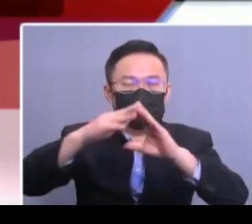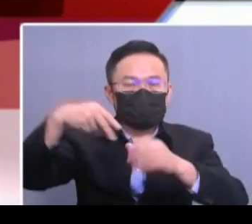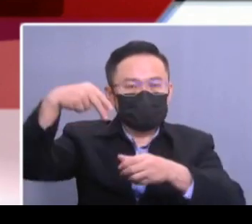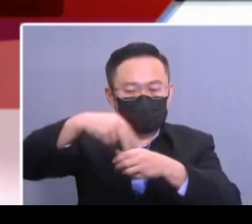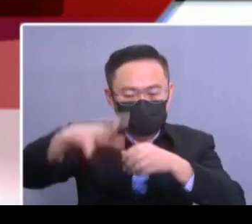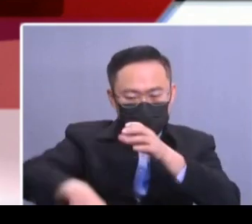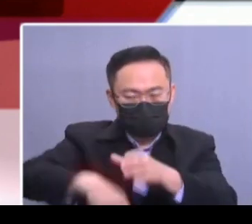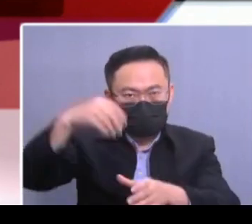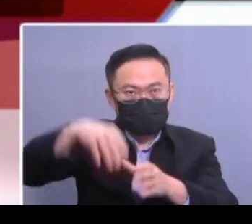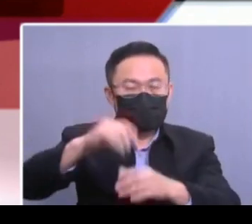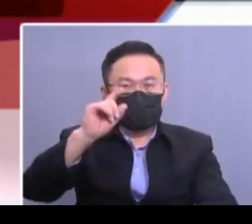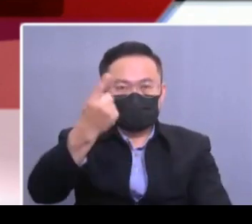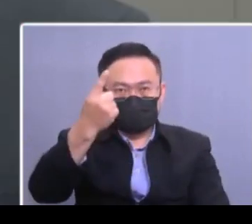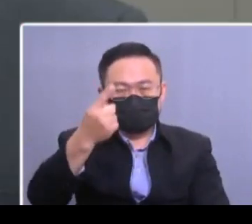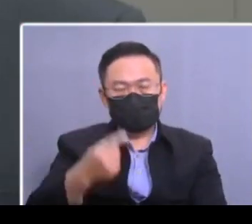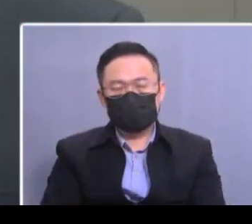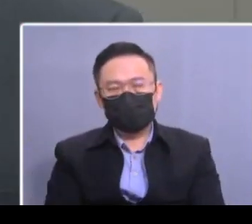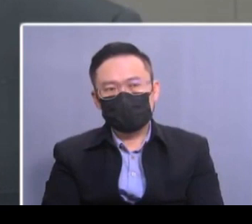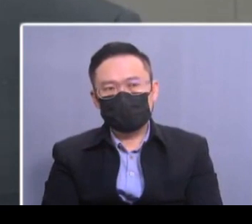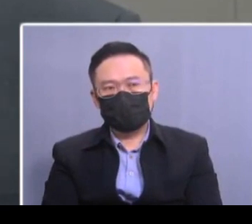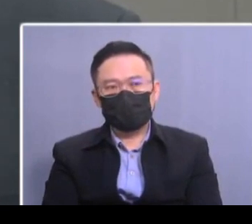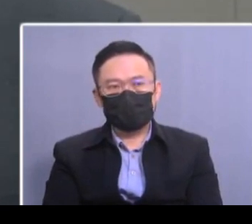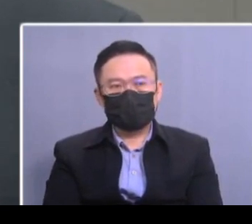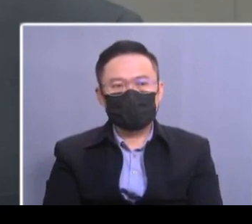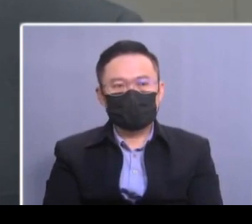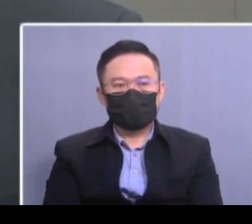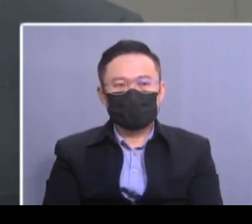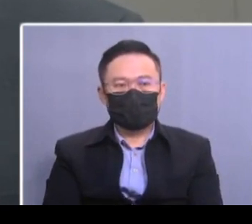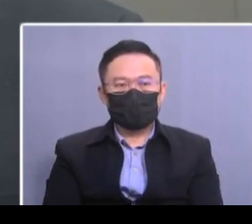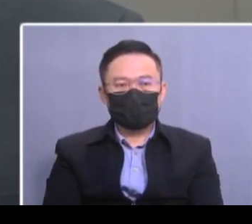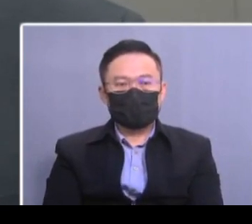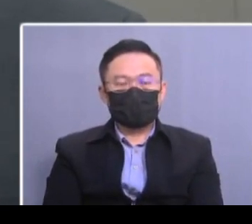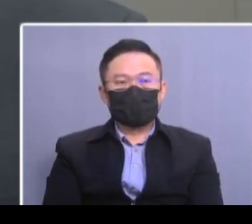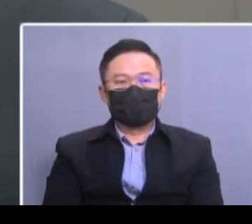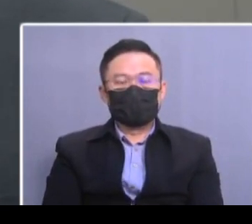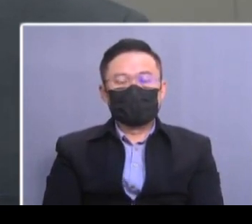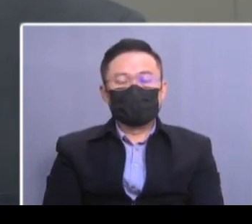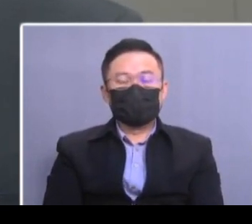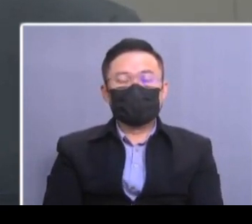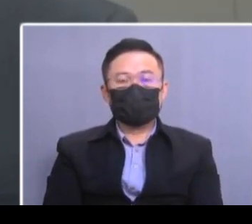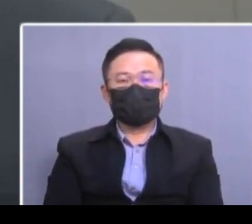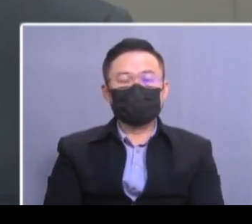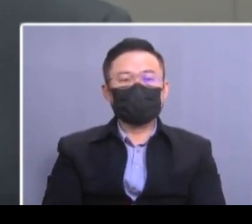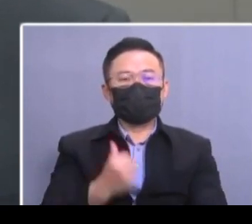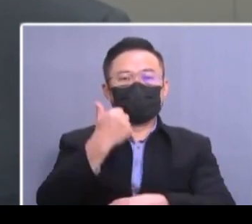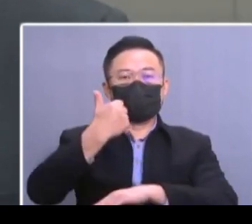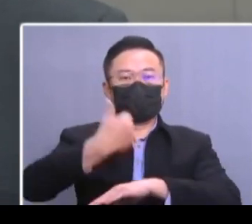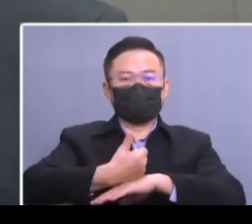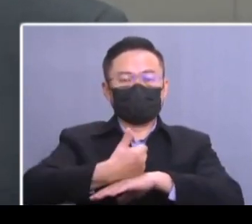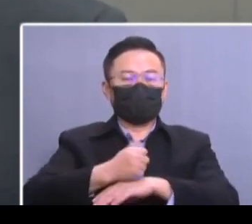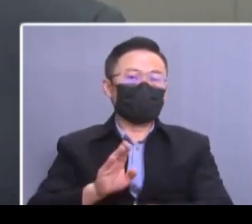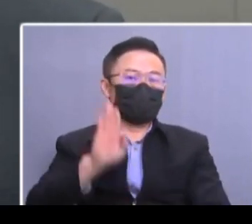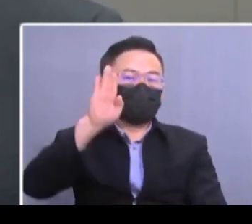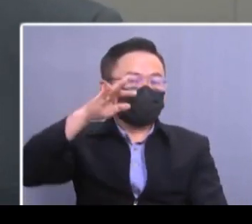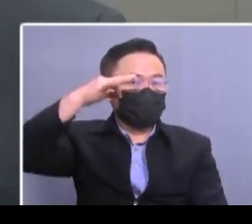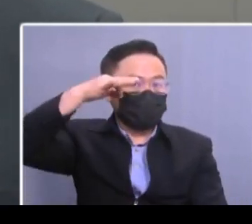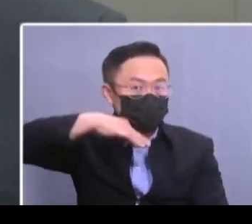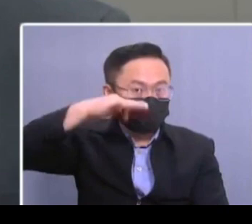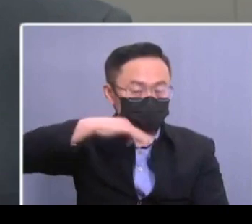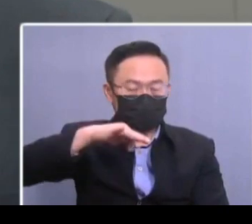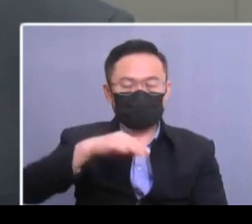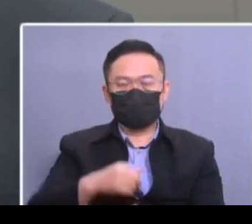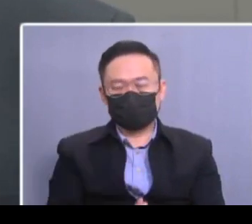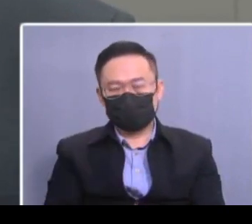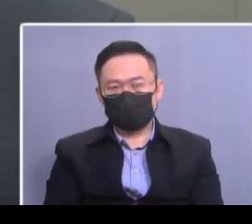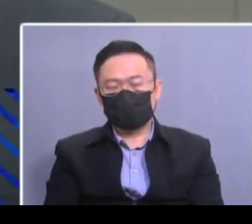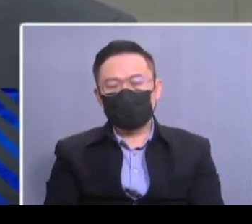อย่างเต็มที่ค่ะR C SEนายอรรถพลฤกษ์พิบูลย์ประธานเจ้าหน้าที่บริหารและกรรมการผู้จัดการ